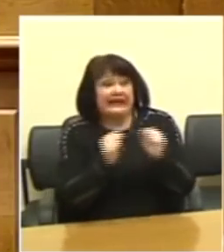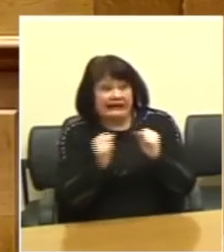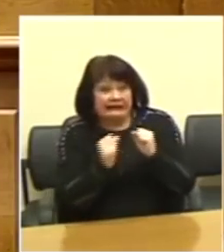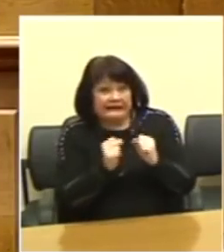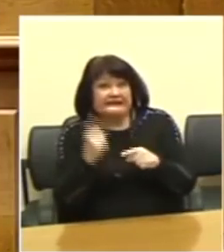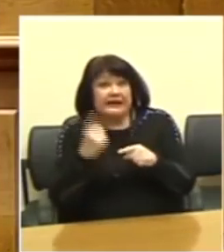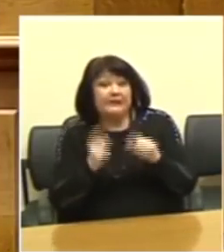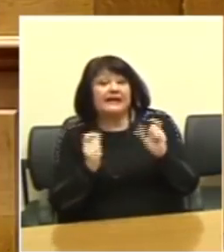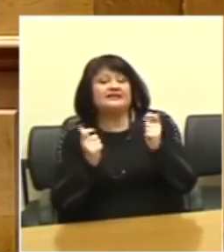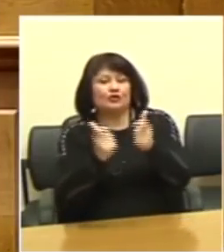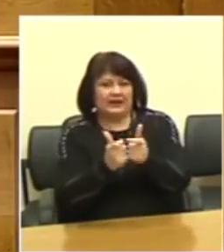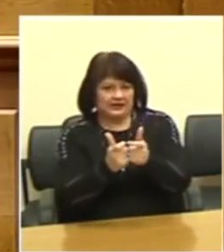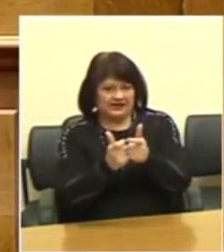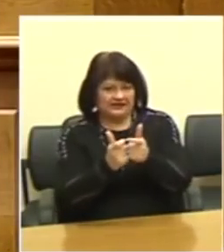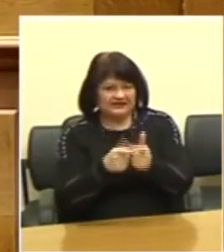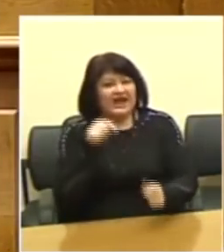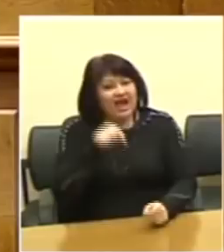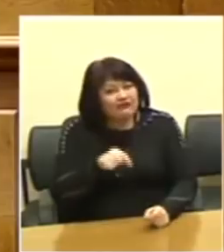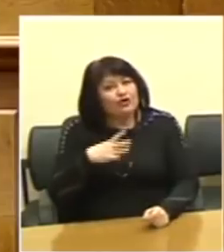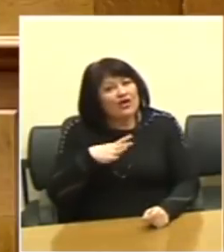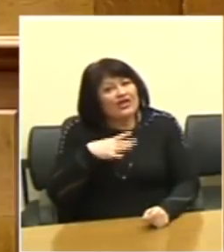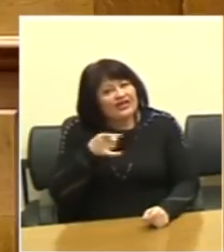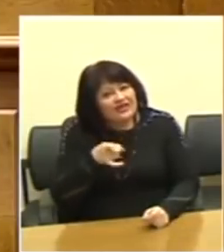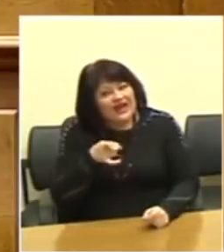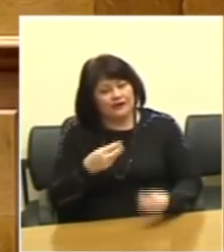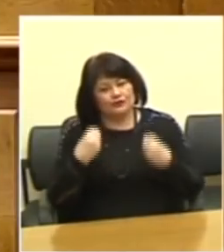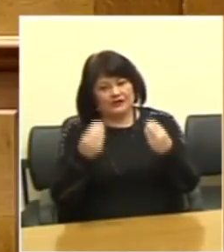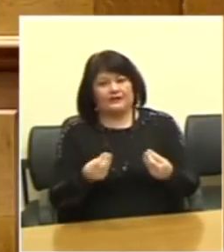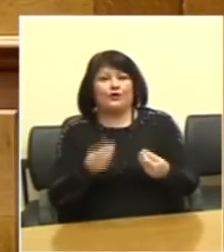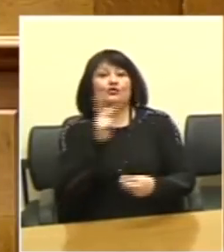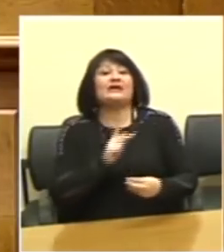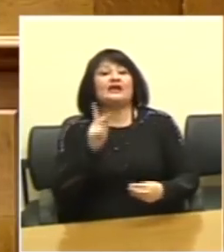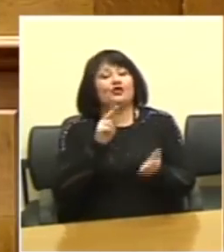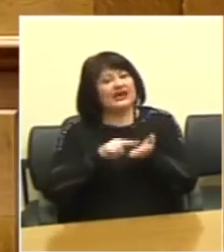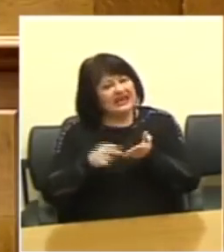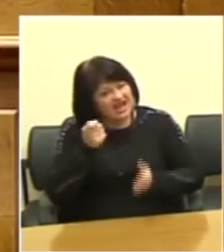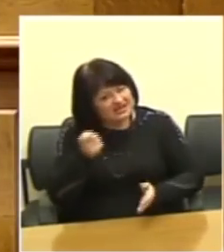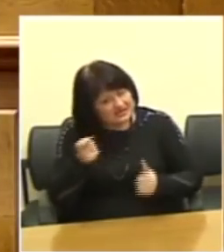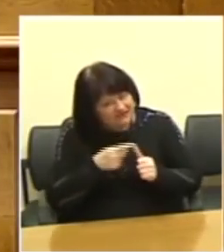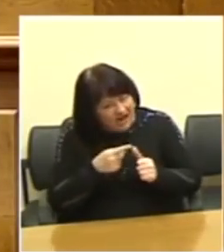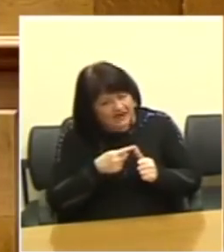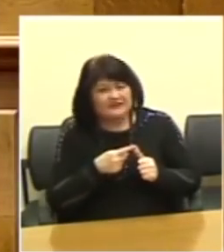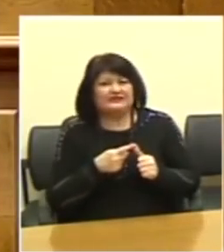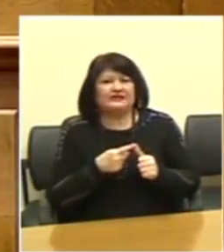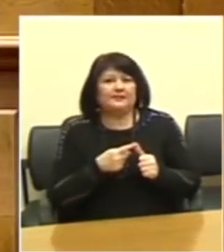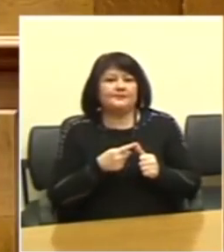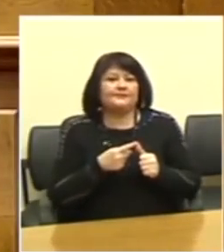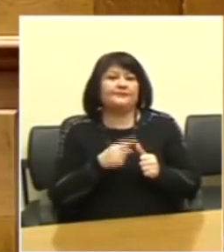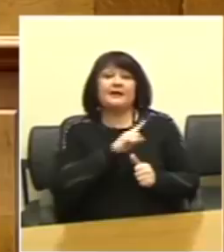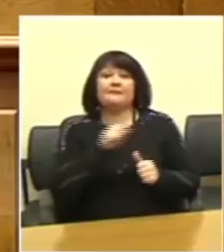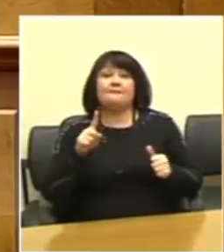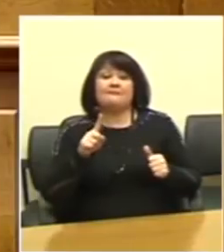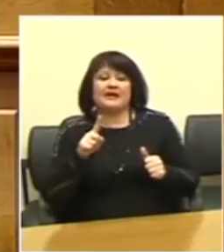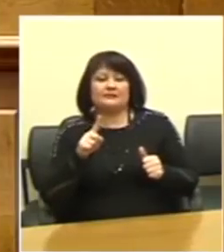Εκεί αποσκοπούν η κατοχύρωση της αποδοτικότητας στην κοινωνική ασφάλιση, αλλά όπως η μη κατοχύρωση